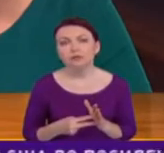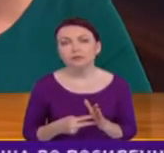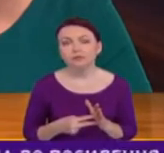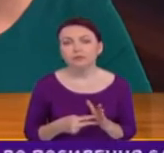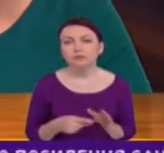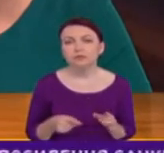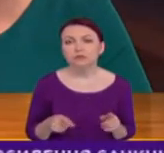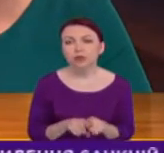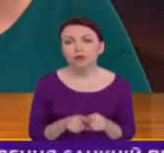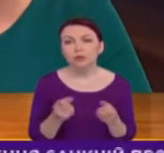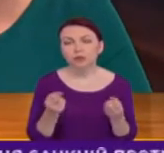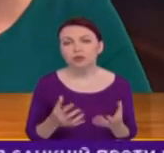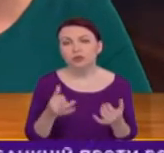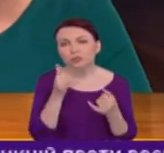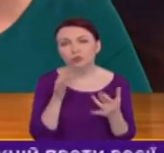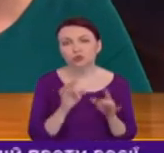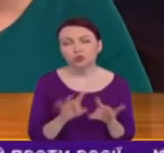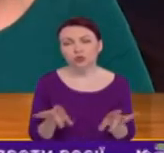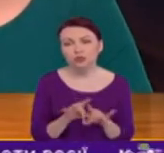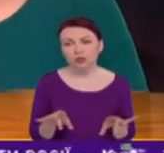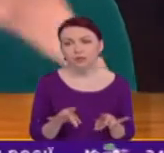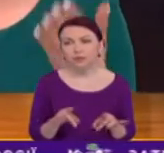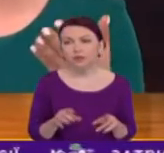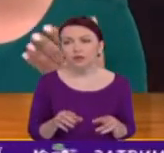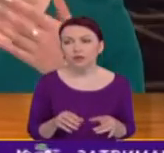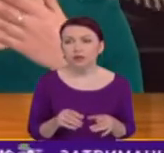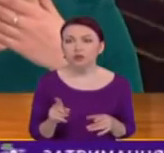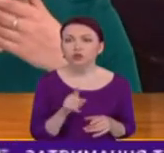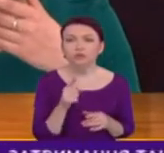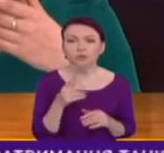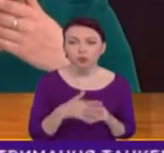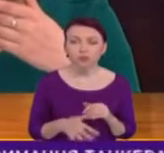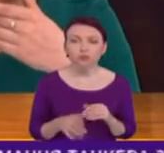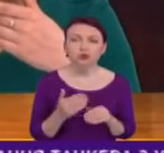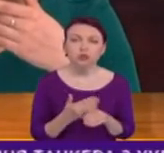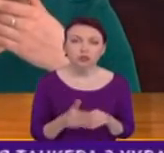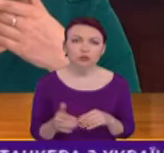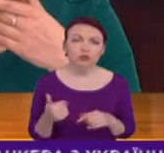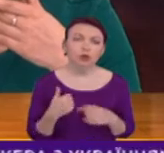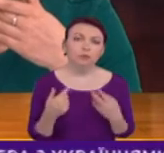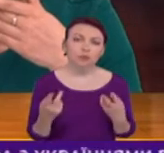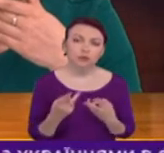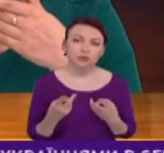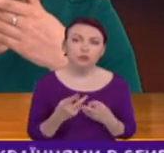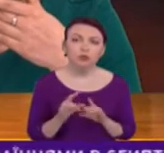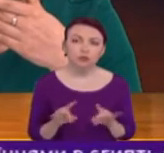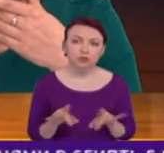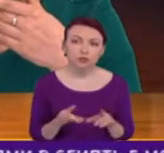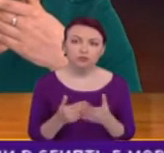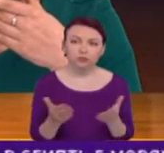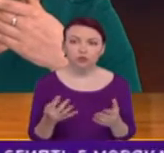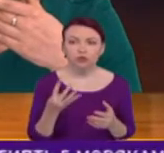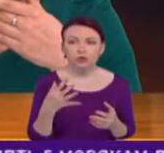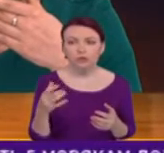дивіться, я просто вам не зможу розказати, бо концепція... ну, щоб ви зрозуміли хоча б там частину, мені треба там вам розказати